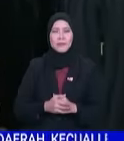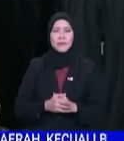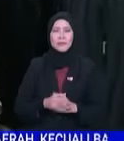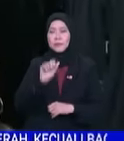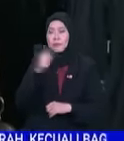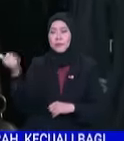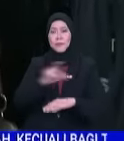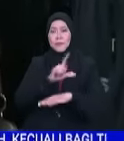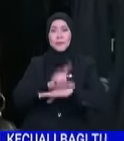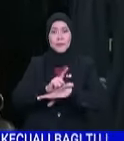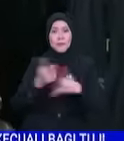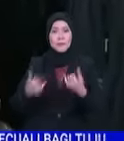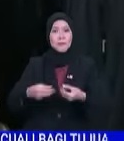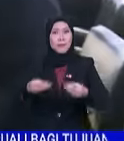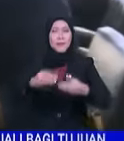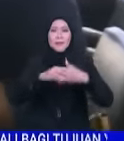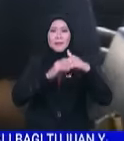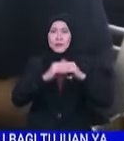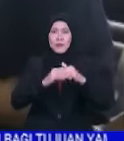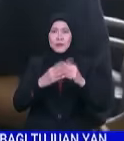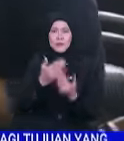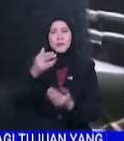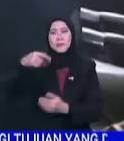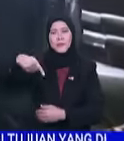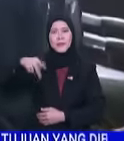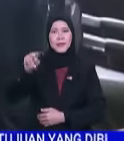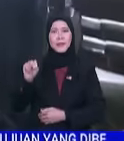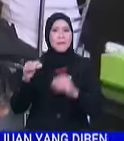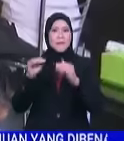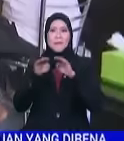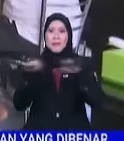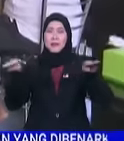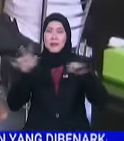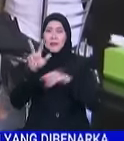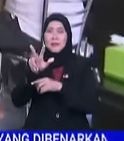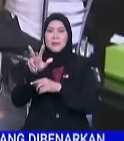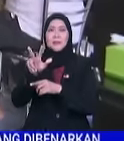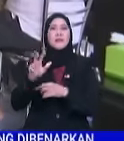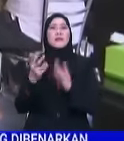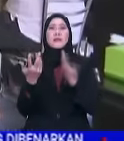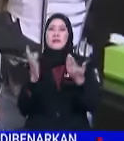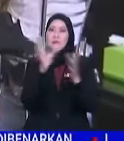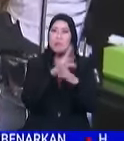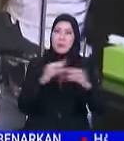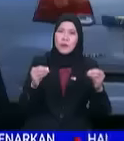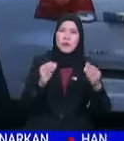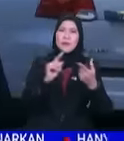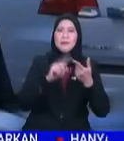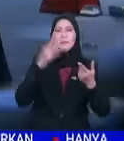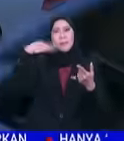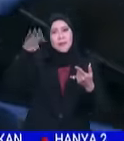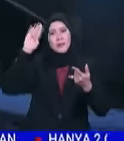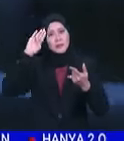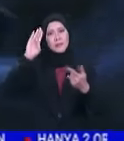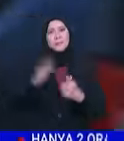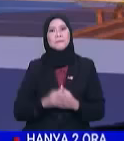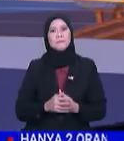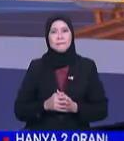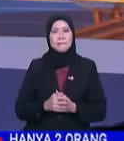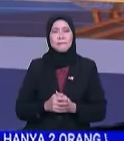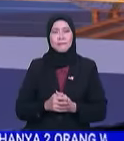Selain Labuan yang diberikan kelonggaran dan kemudahan dalam PPN Fasa 3, dua buah negeri terlibat ialah Sarawak dan Perlis.